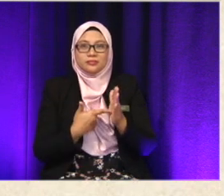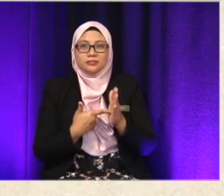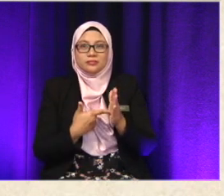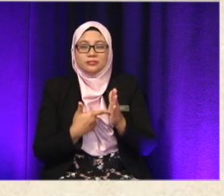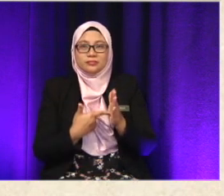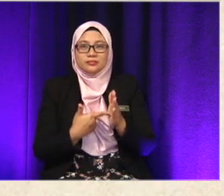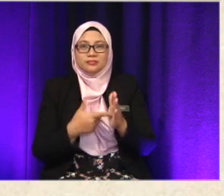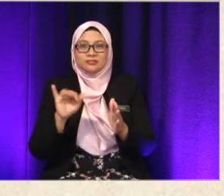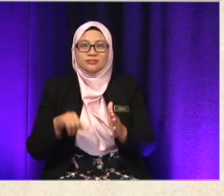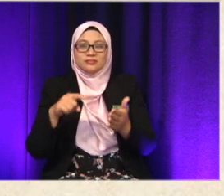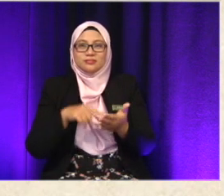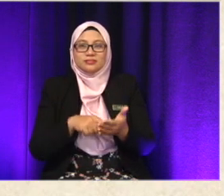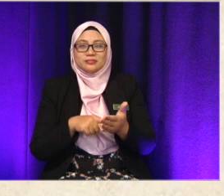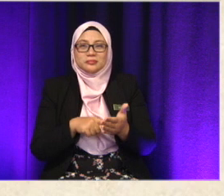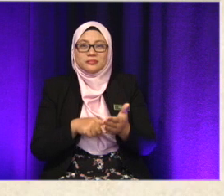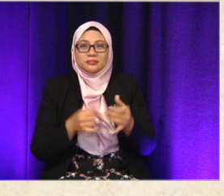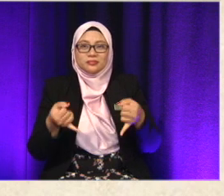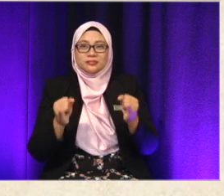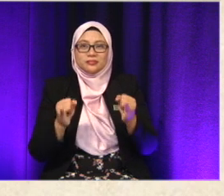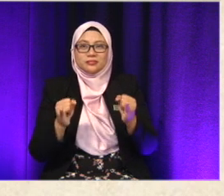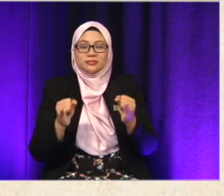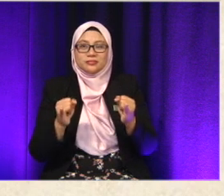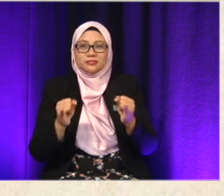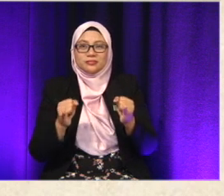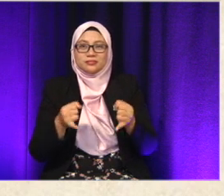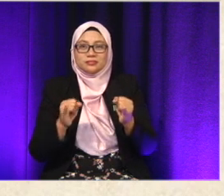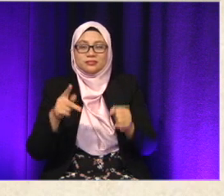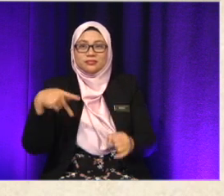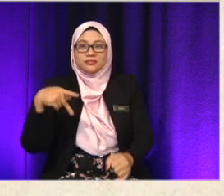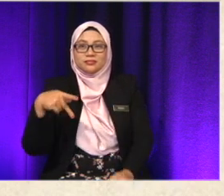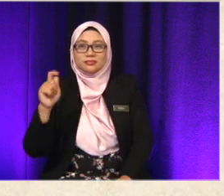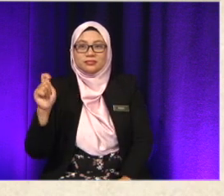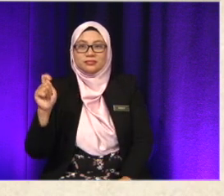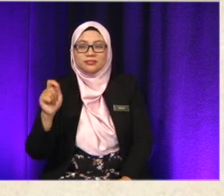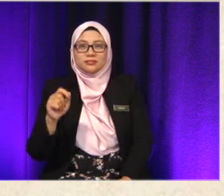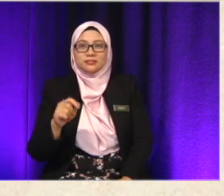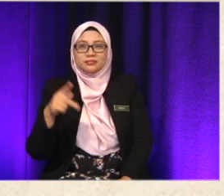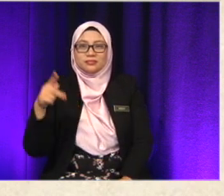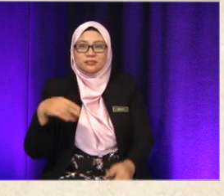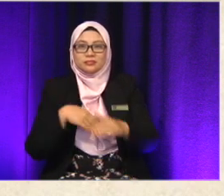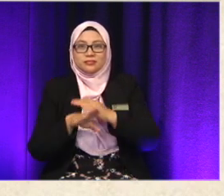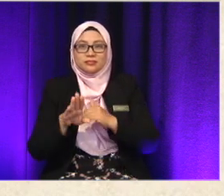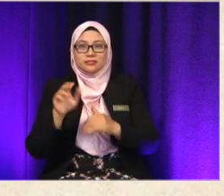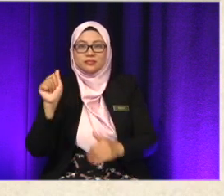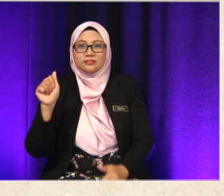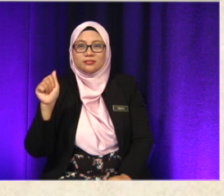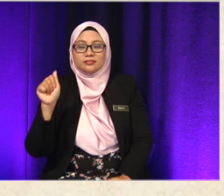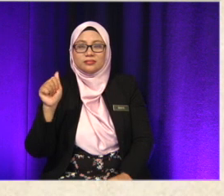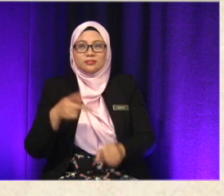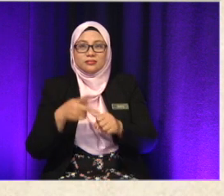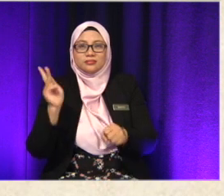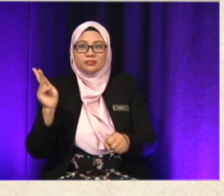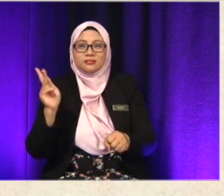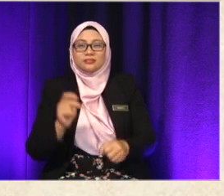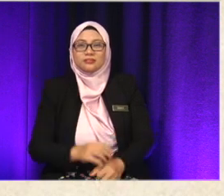Okey, yang ni aliran dia. Aliran P, aliran T. Dia bagi tahu dah. P aliran masuk dan A aliran keluar daripada